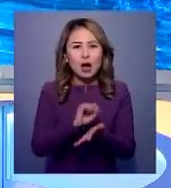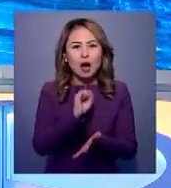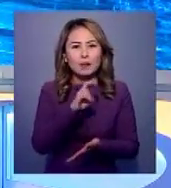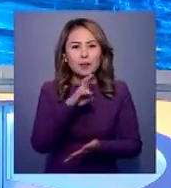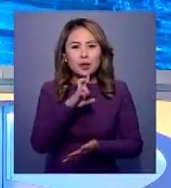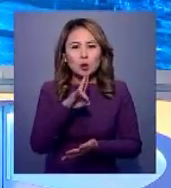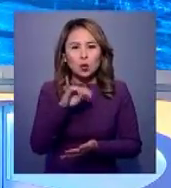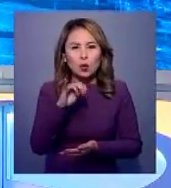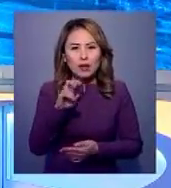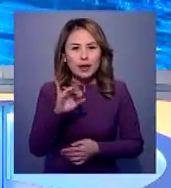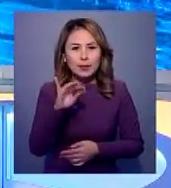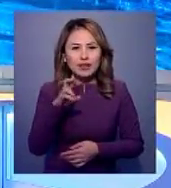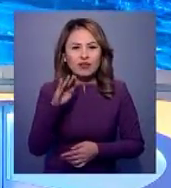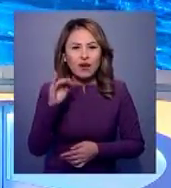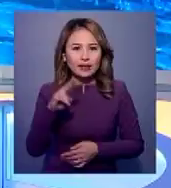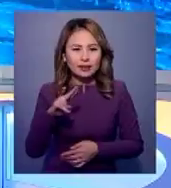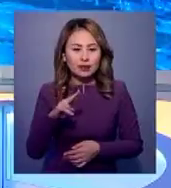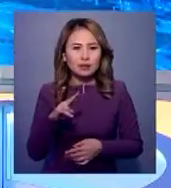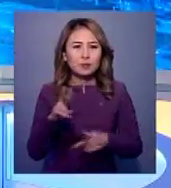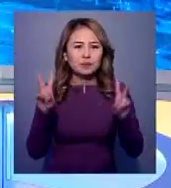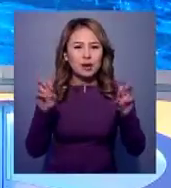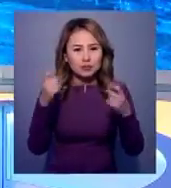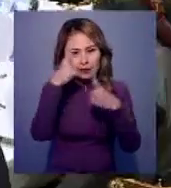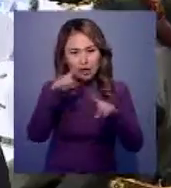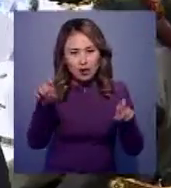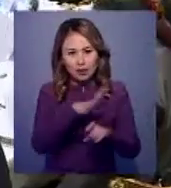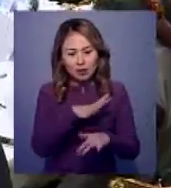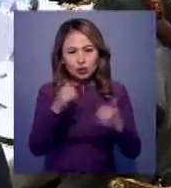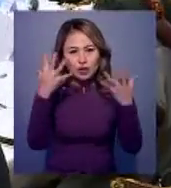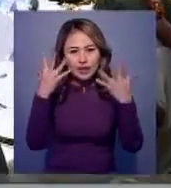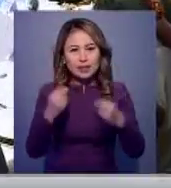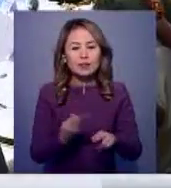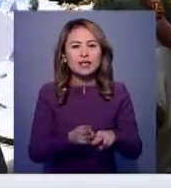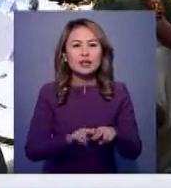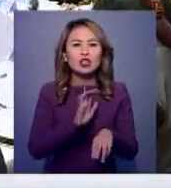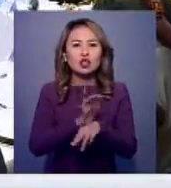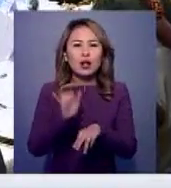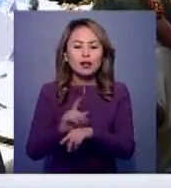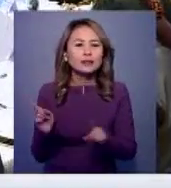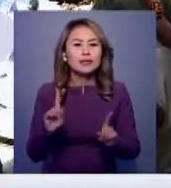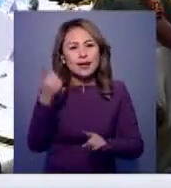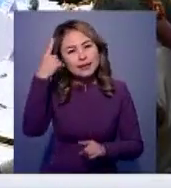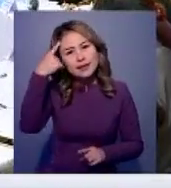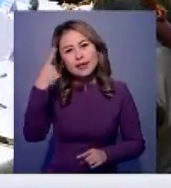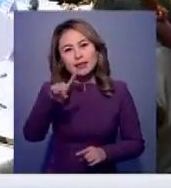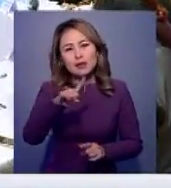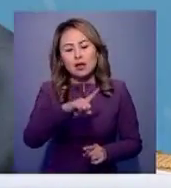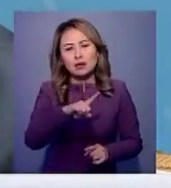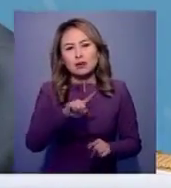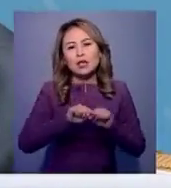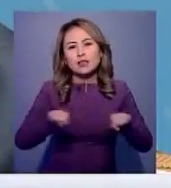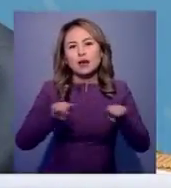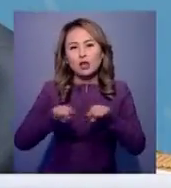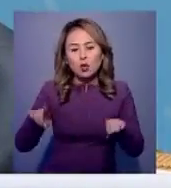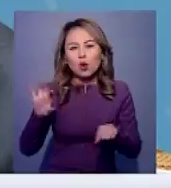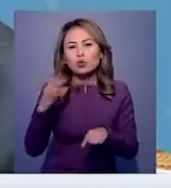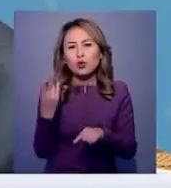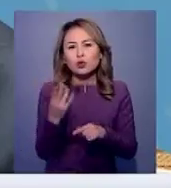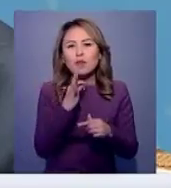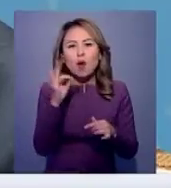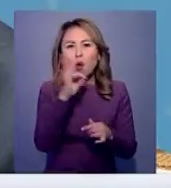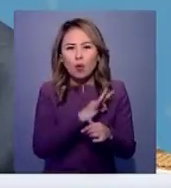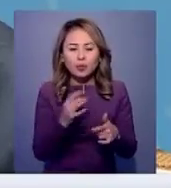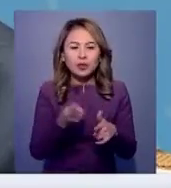кеңесшісі Абдулла ибн Фахд Әл-Лихидин мәлімдеді. Оның айтуынша, бүгінде экстремистер жалған дін идеясын насихаттау үшін